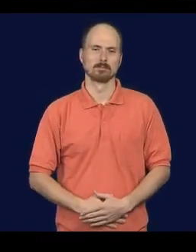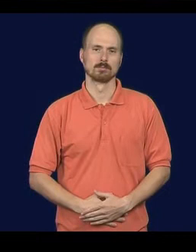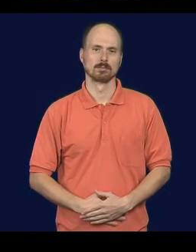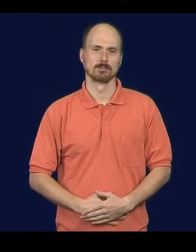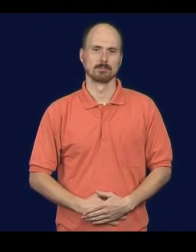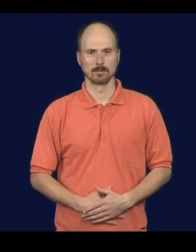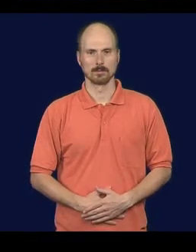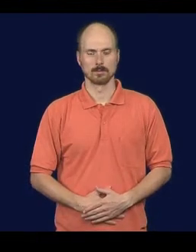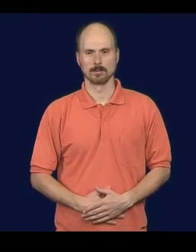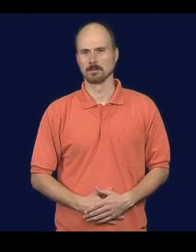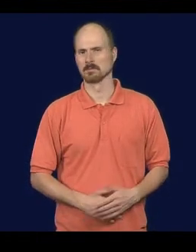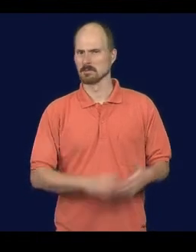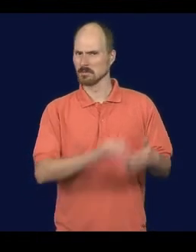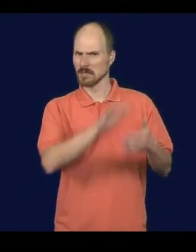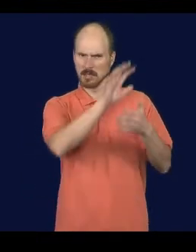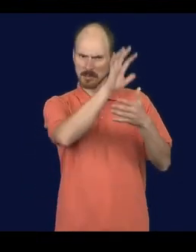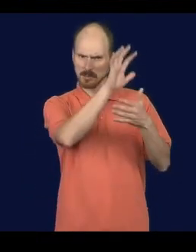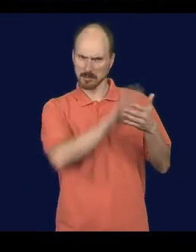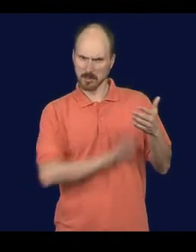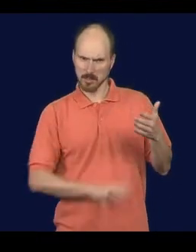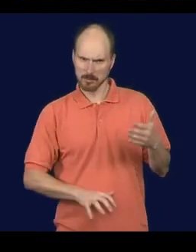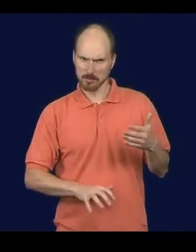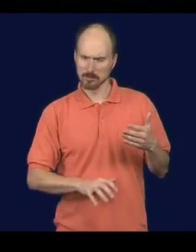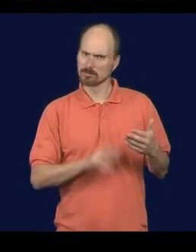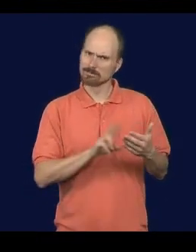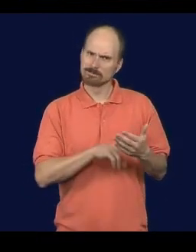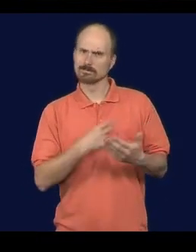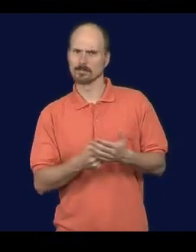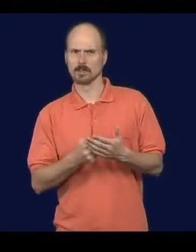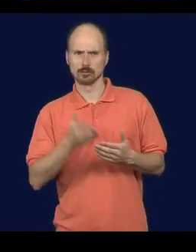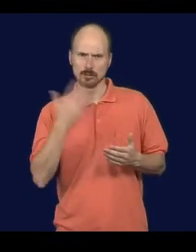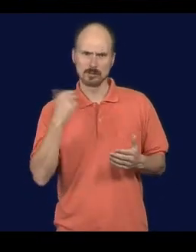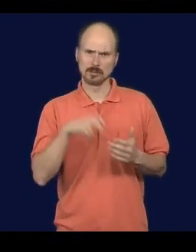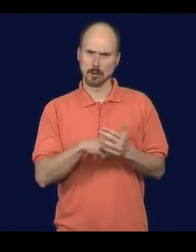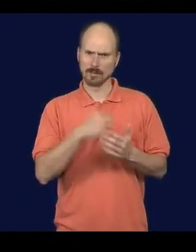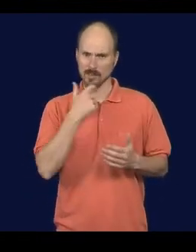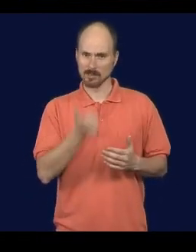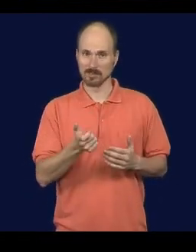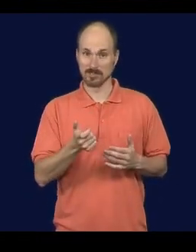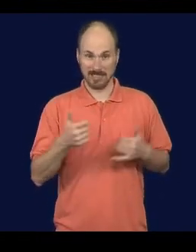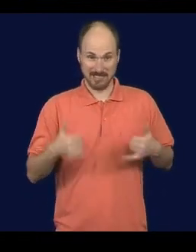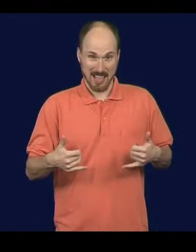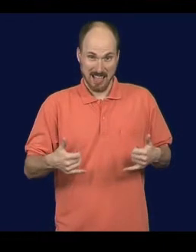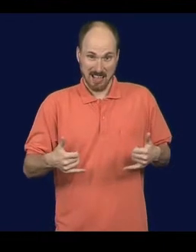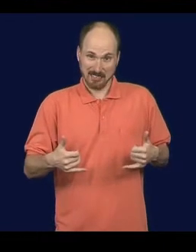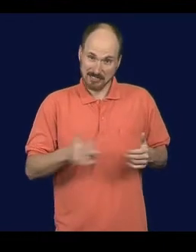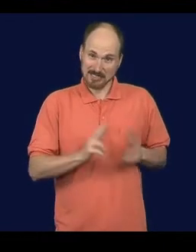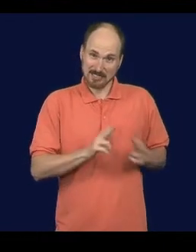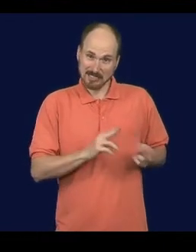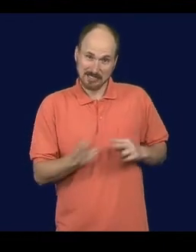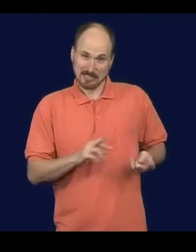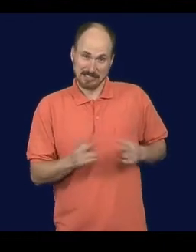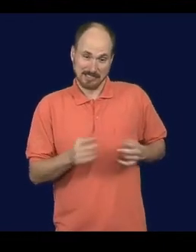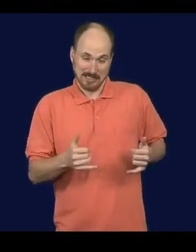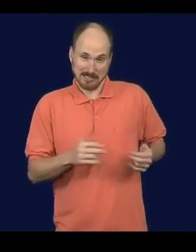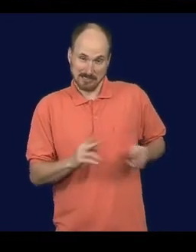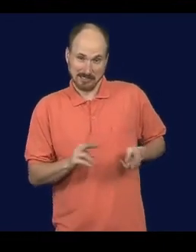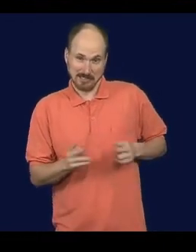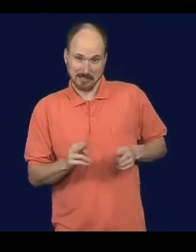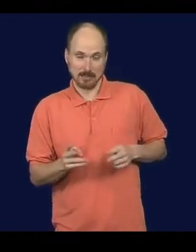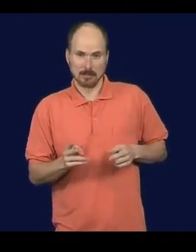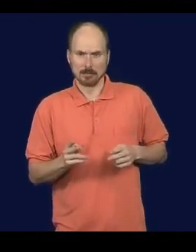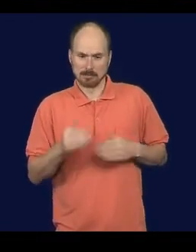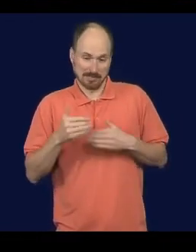o ní někdo někdy slyšel už, nebo jestli ji používá. Děkuju. Super. Ampeli je v podstatě česká